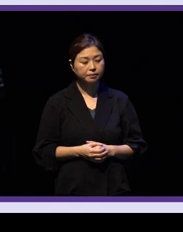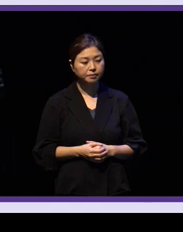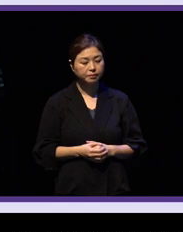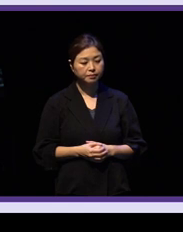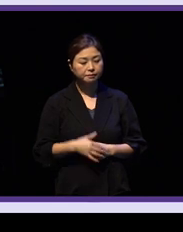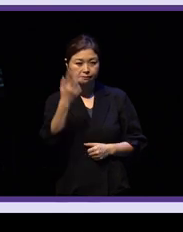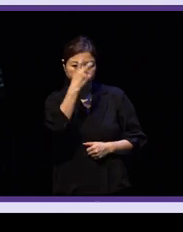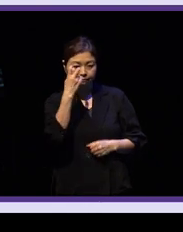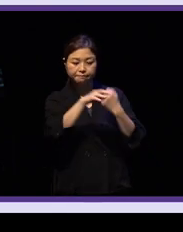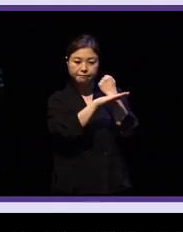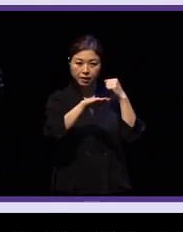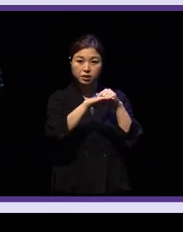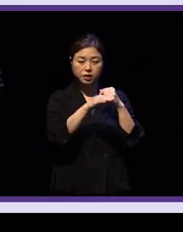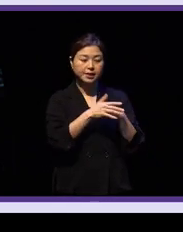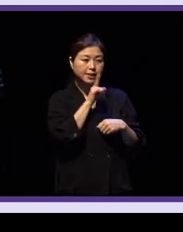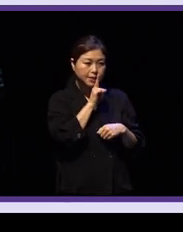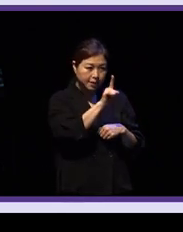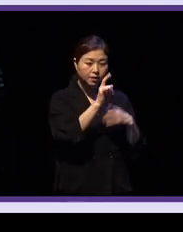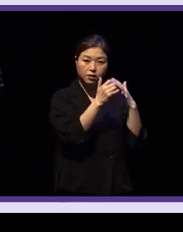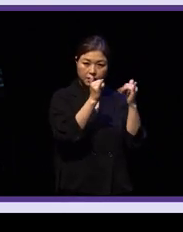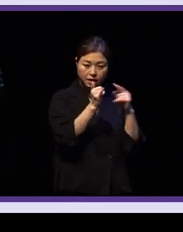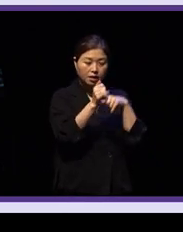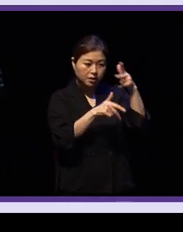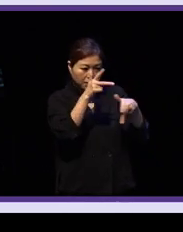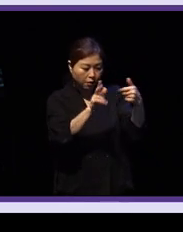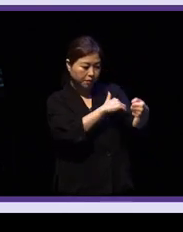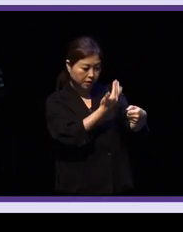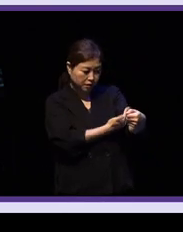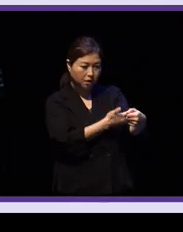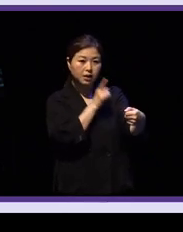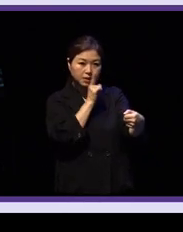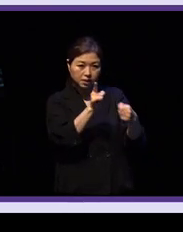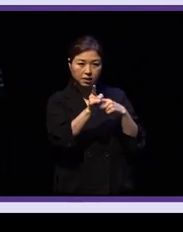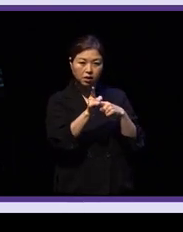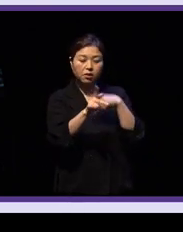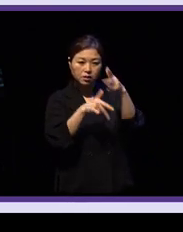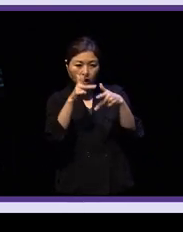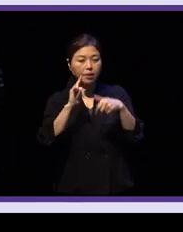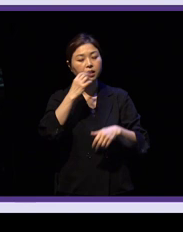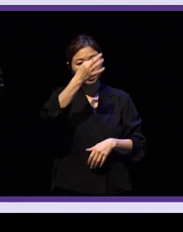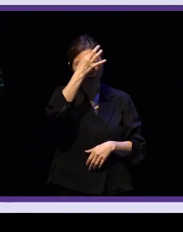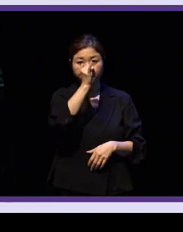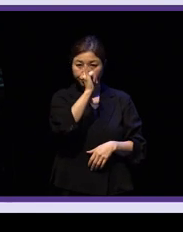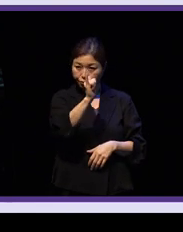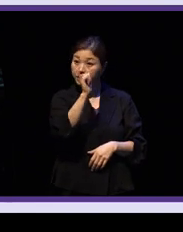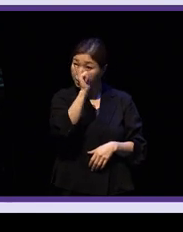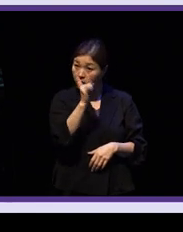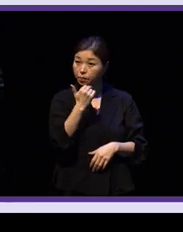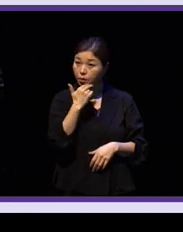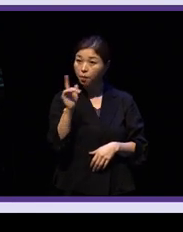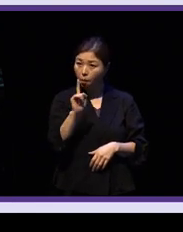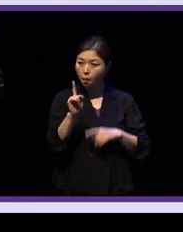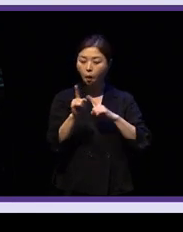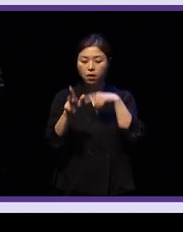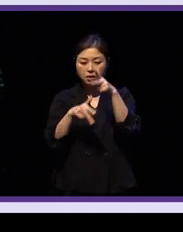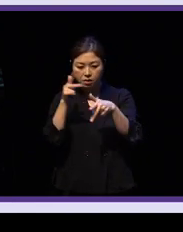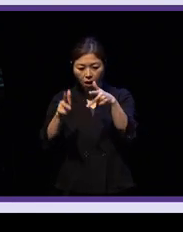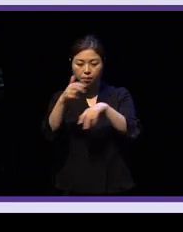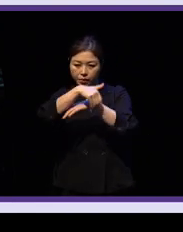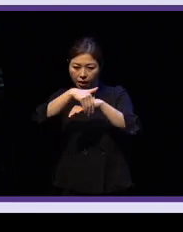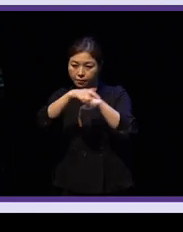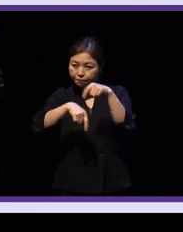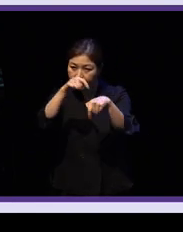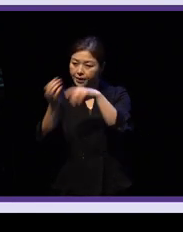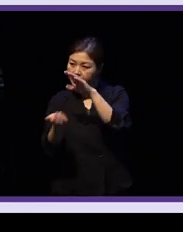네 심의 기준은 신청자의 사업수행 역량 신청사업을 예술성 및 우수성 그리고 사업계획에 충실성